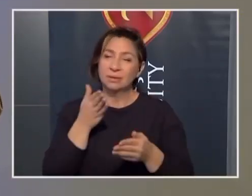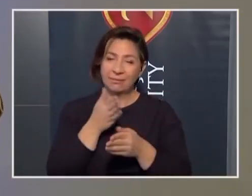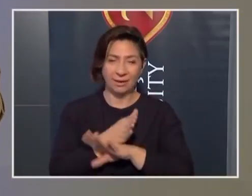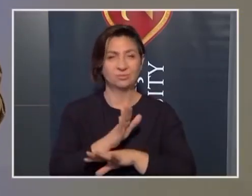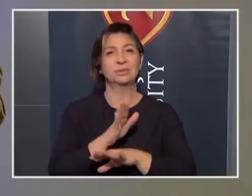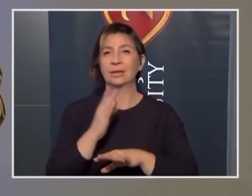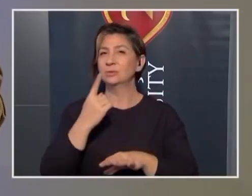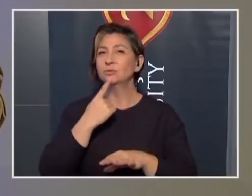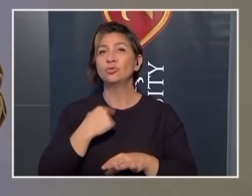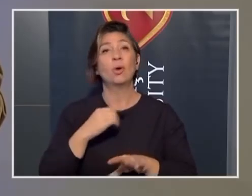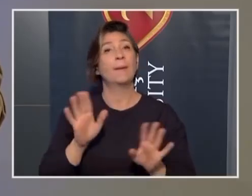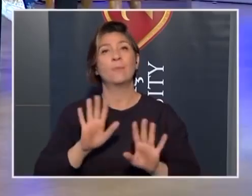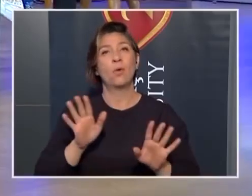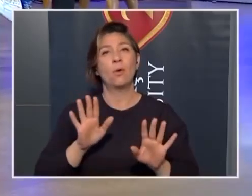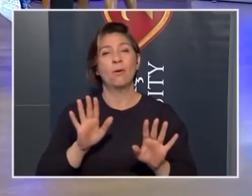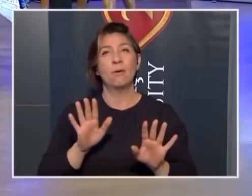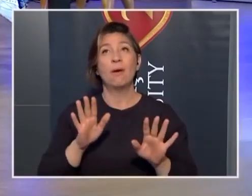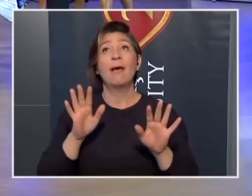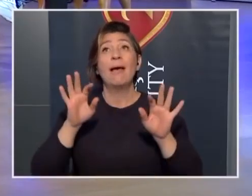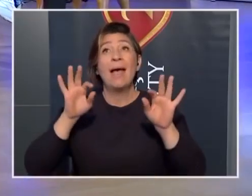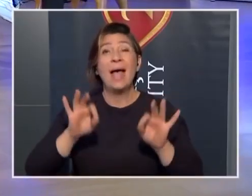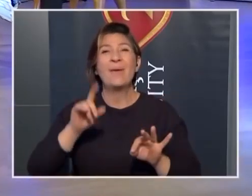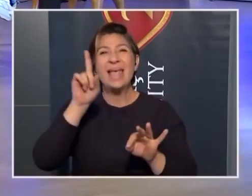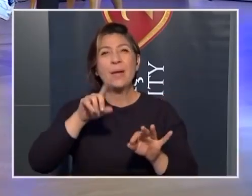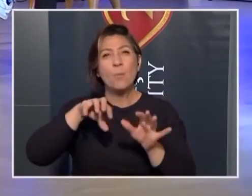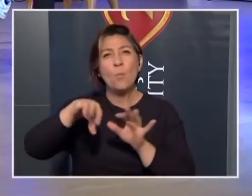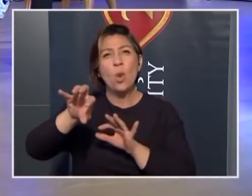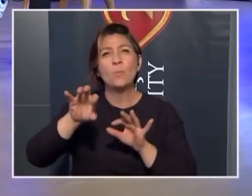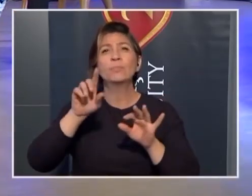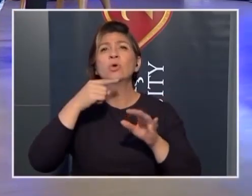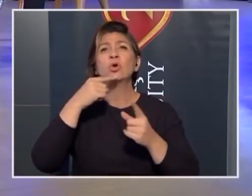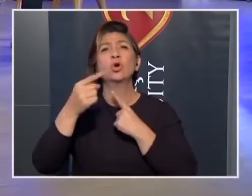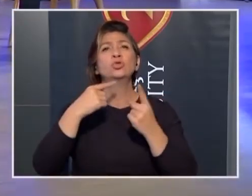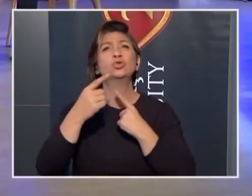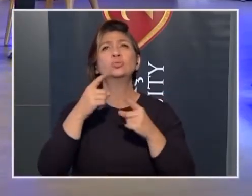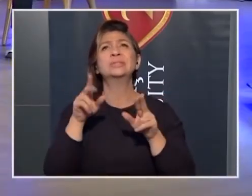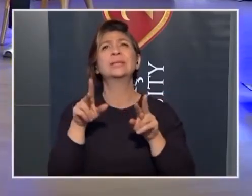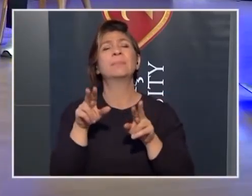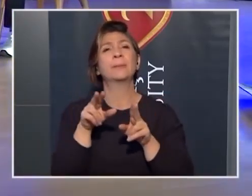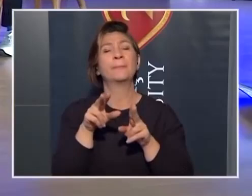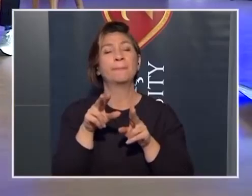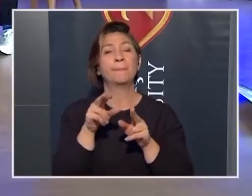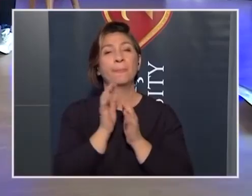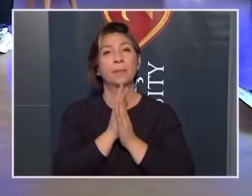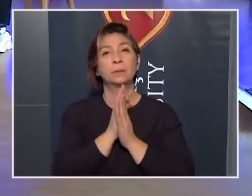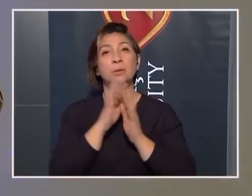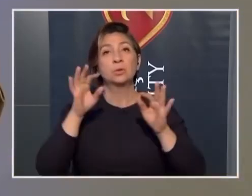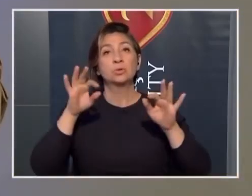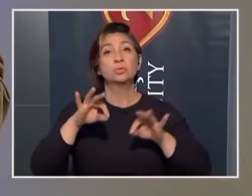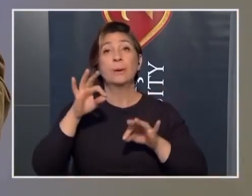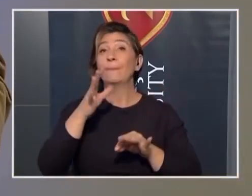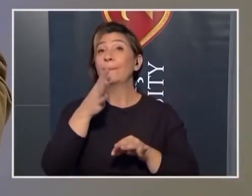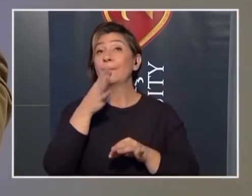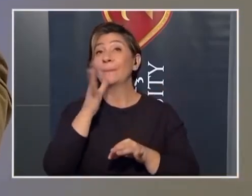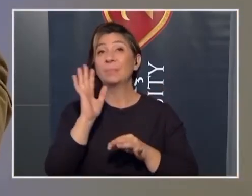gerçekten söylemiyorlar. Hemen ilk bölümde konuştuğumuz gibi şu anda